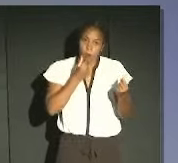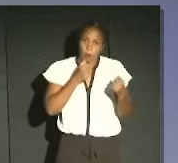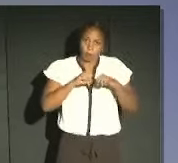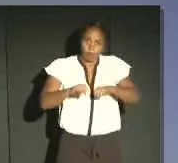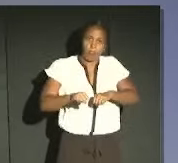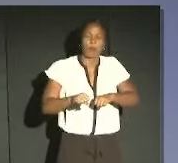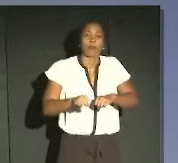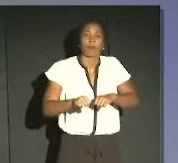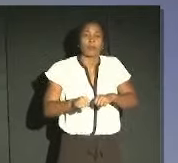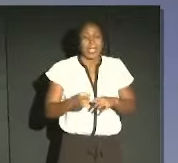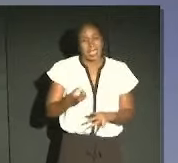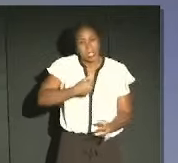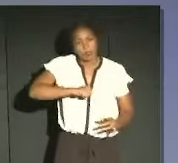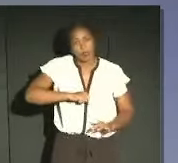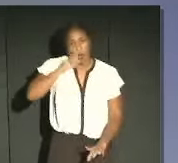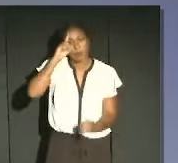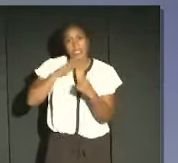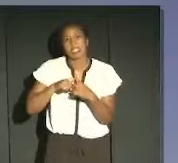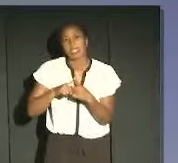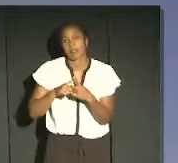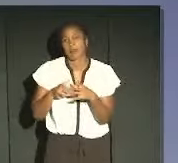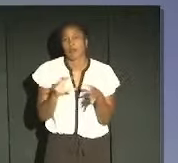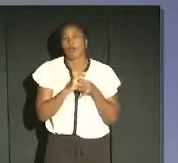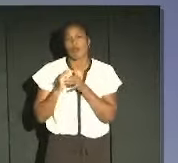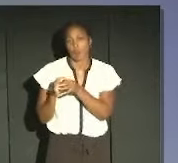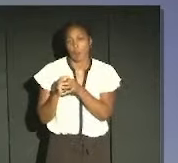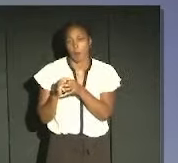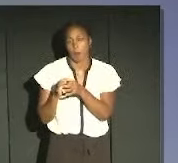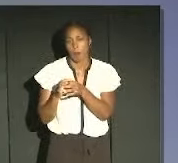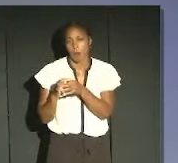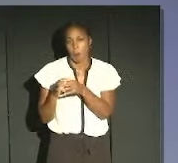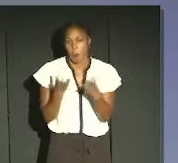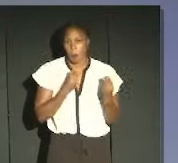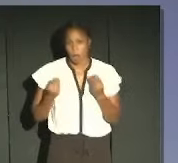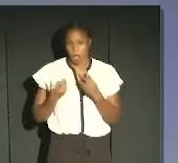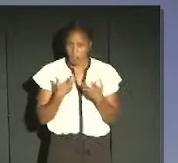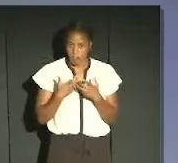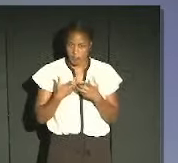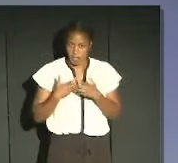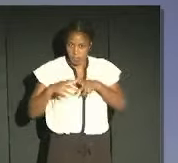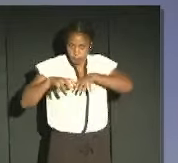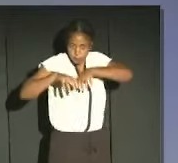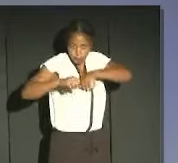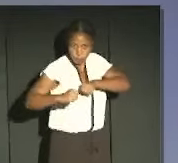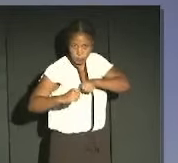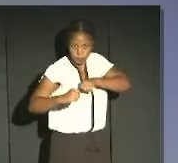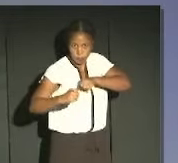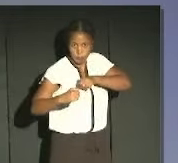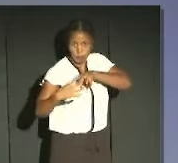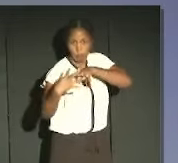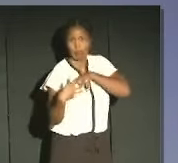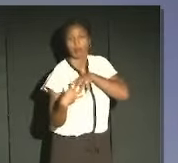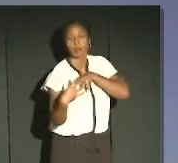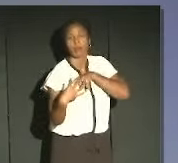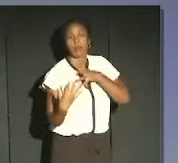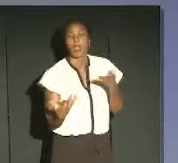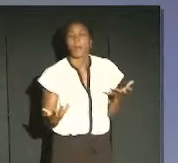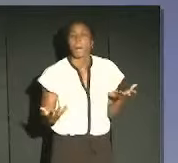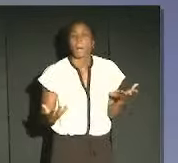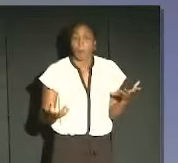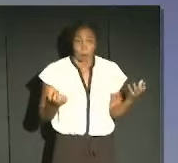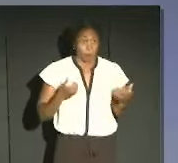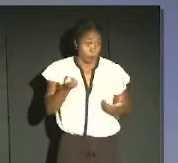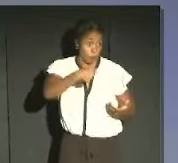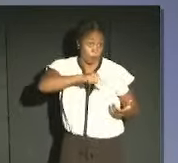objectif de l'Union Populaire c'est de créer un bloc qui résiste qui résiste comme vous l'avez fait à de très